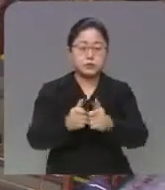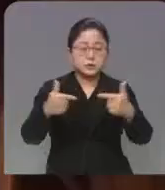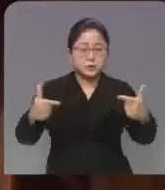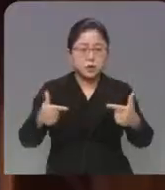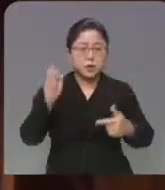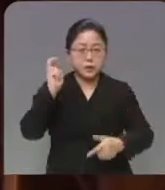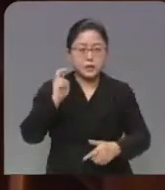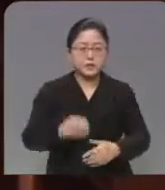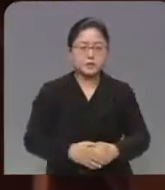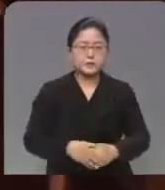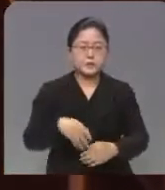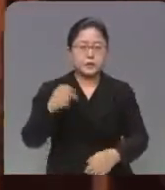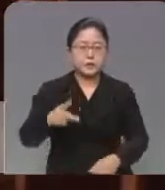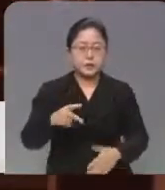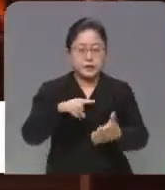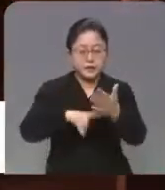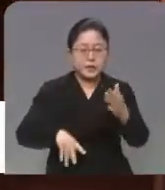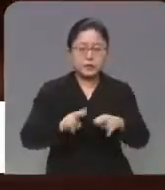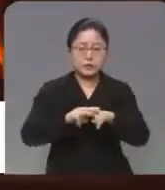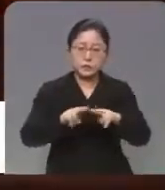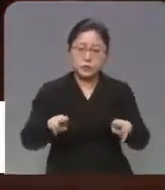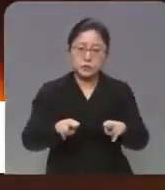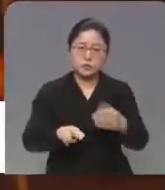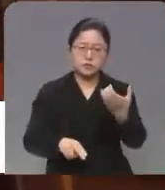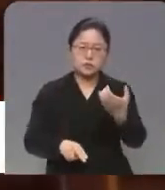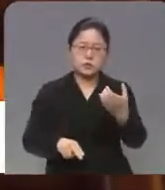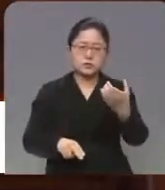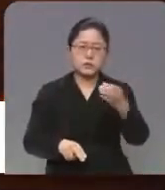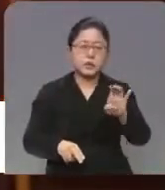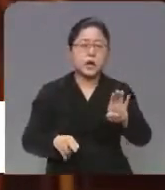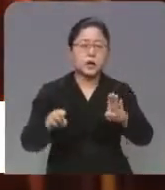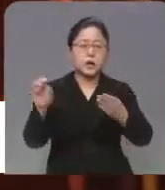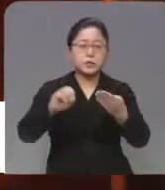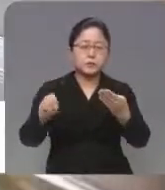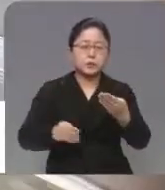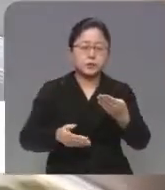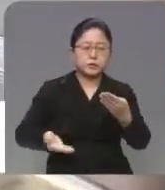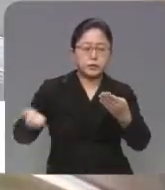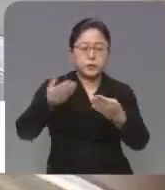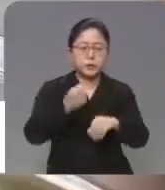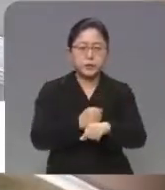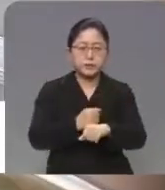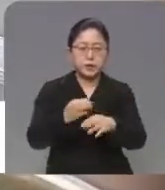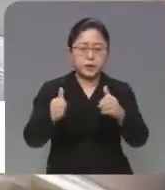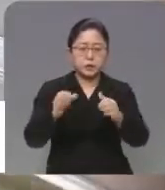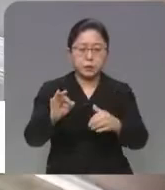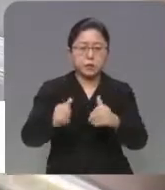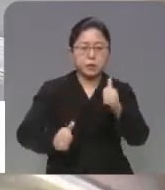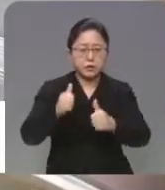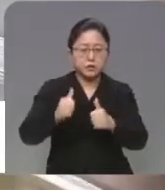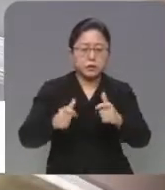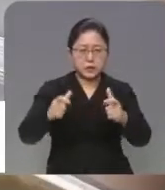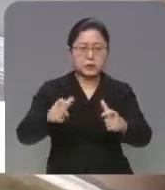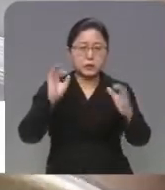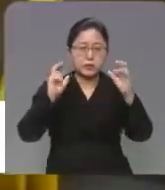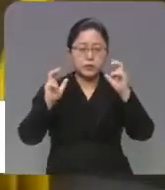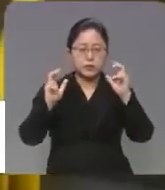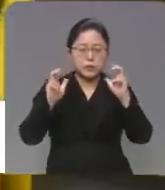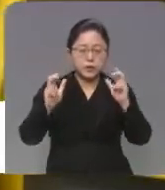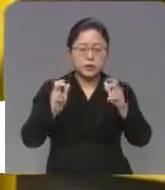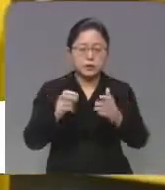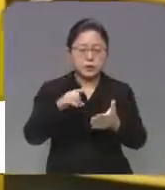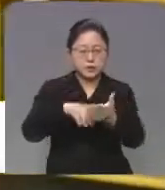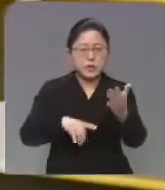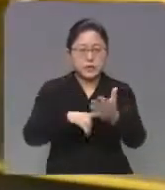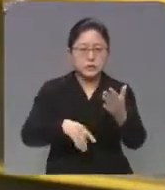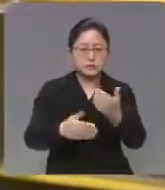예상됩니다. 특히 관세 철폐율 수준이 최대 94%까지 올라가면 가격 경쟁력이 약한 지역 기업들은 통관 비용 절감